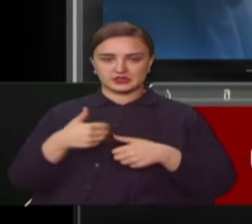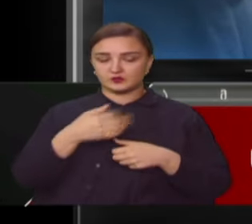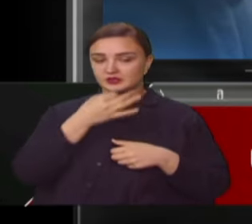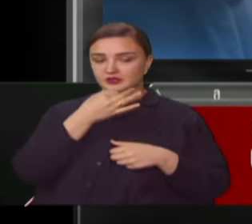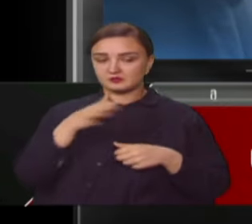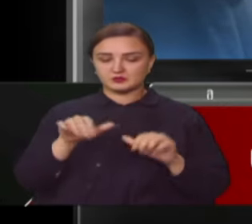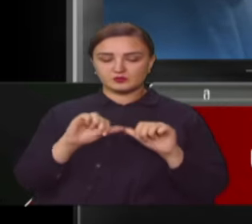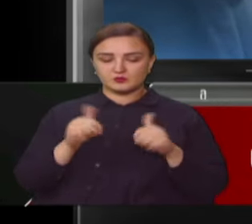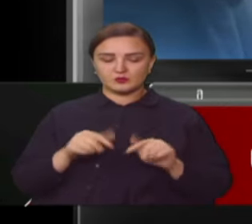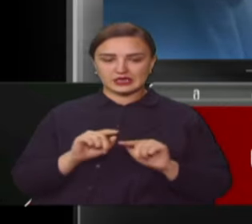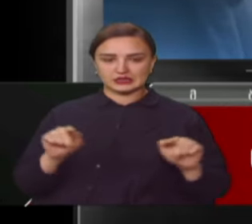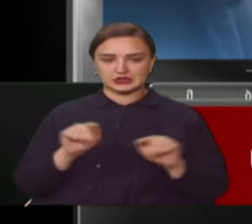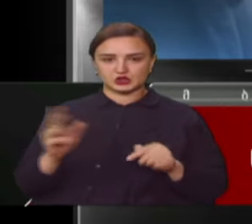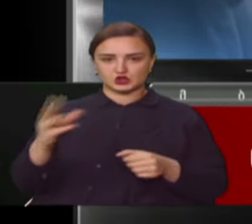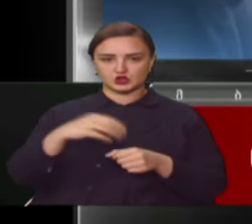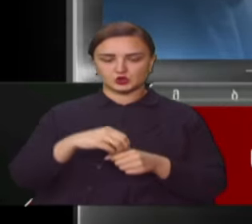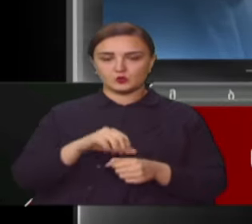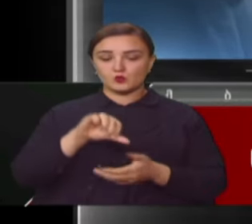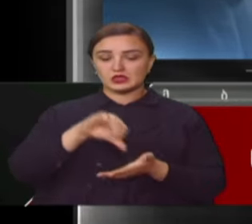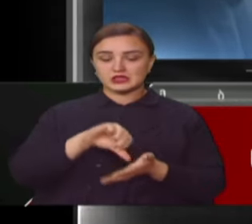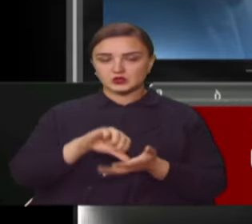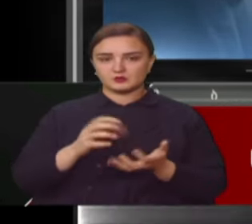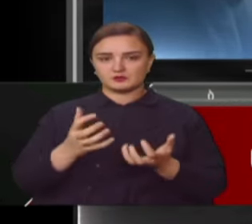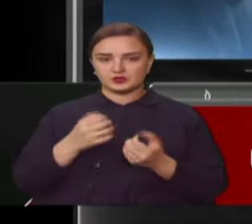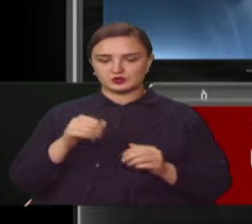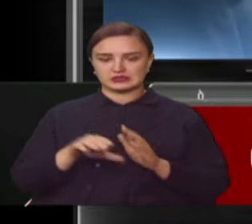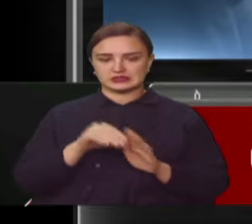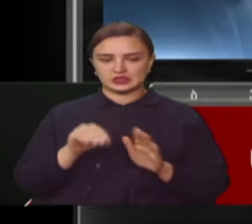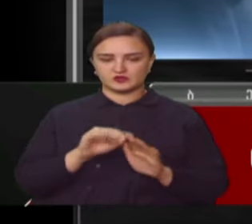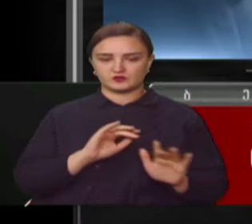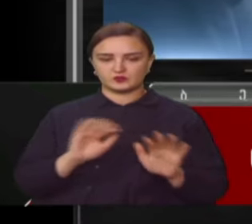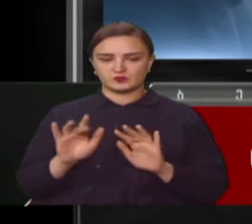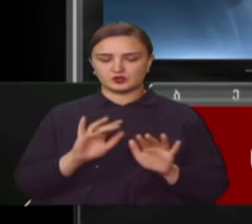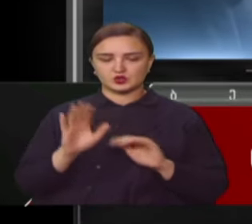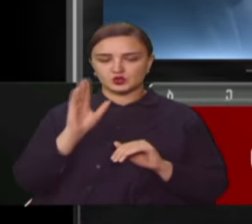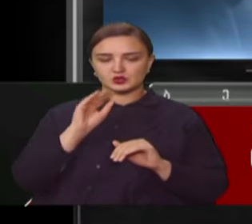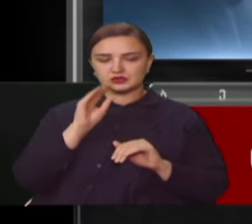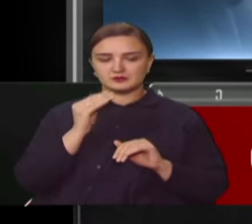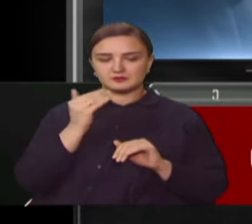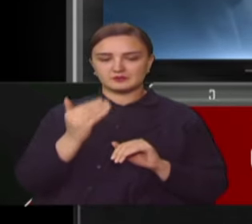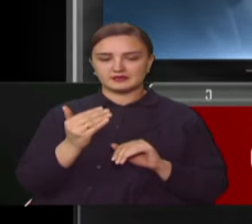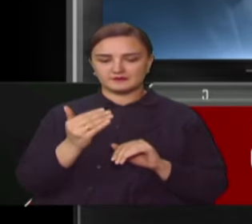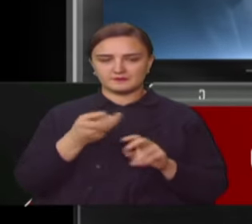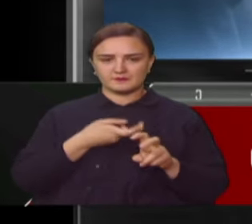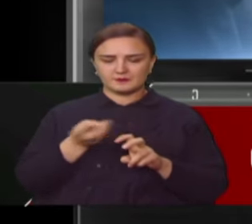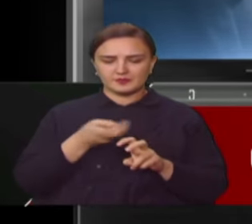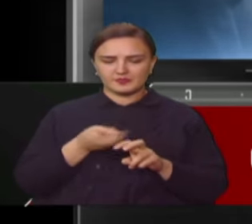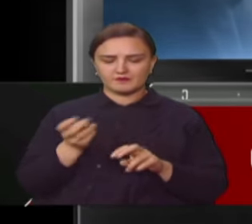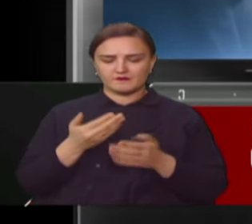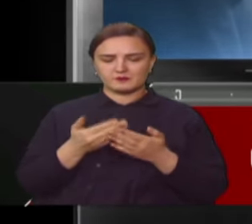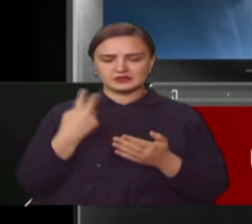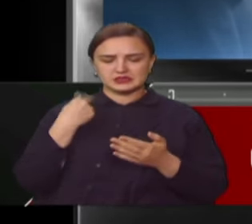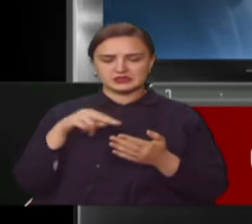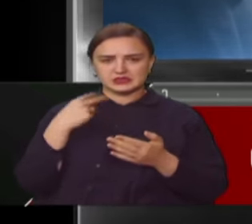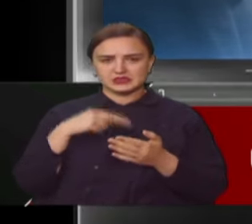ნებისმიერი სახის აგიტაციაში, ანუ მონაწილეობა მიეღოთ საარჩევნო პროცესში, როდესაც მათ დევნიდნენ, ციხეებში სვამდნენ,